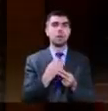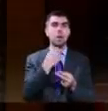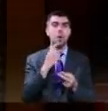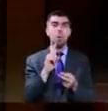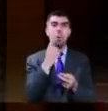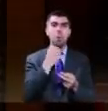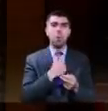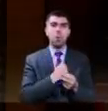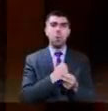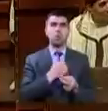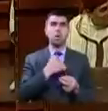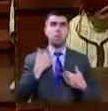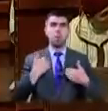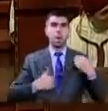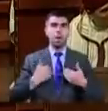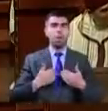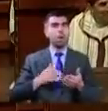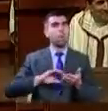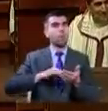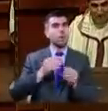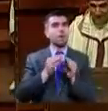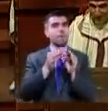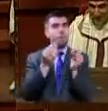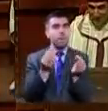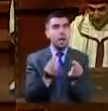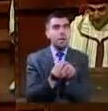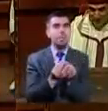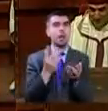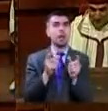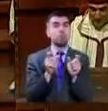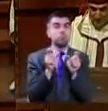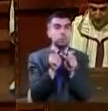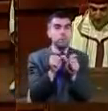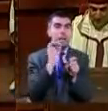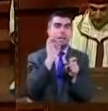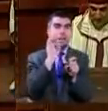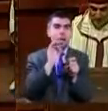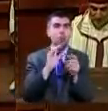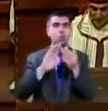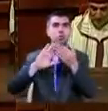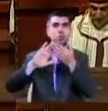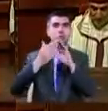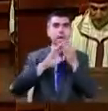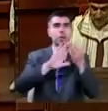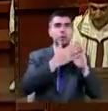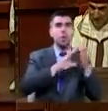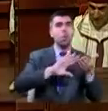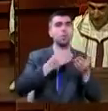الوضعية بل وكذلك عائلاتهم والمتكفلين بهم والجمعيات المعتنية